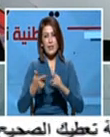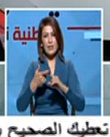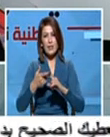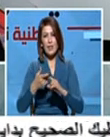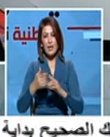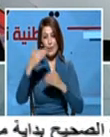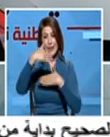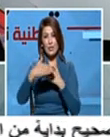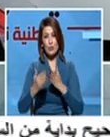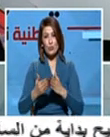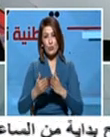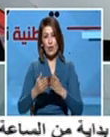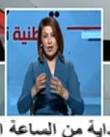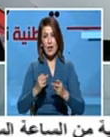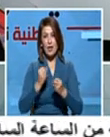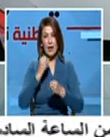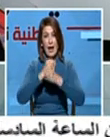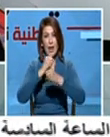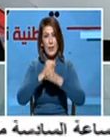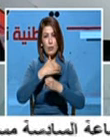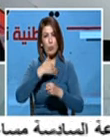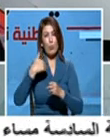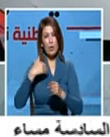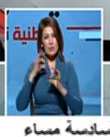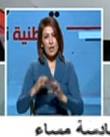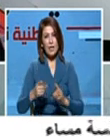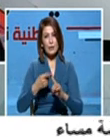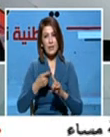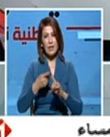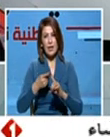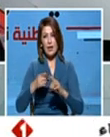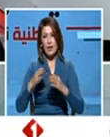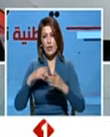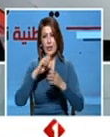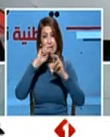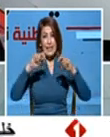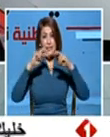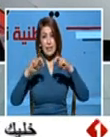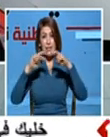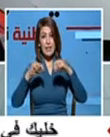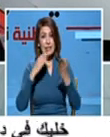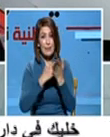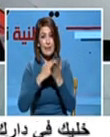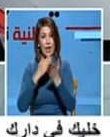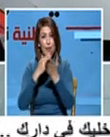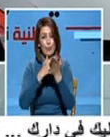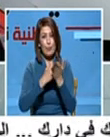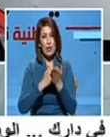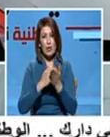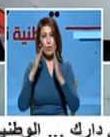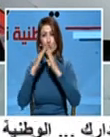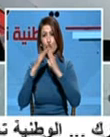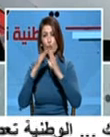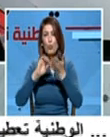الصندوق باش يامن خدمات صحيه باش على ضوء مطالب، تبقى الاجراءات نتاعو الكل علقها بما فيهم